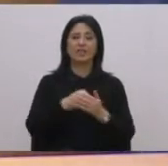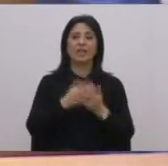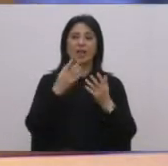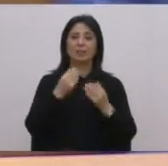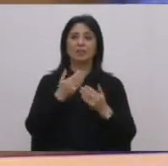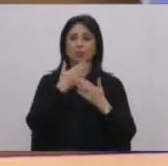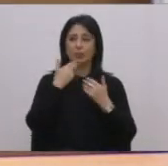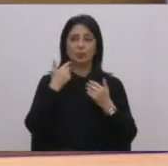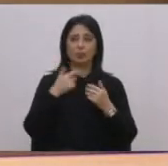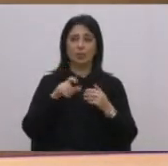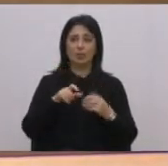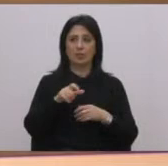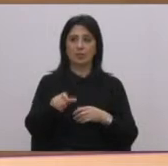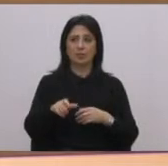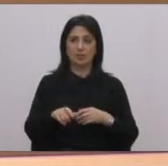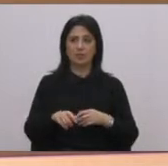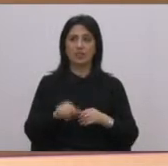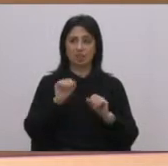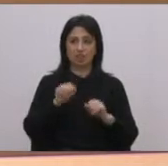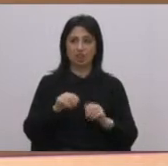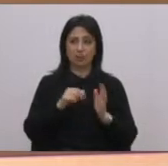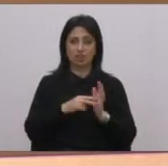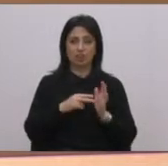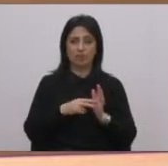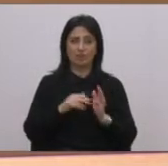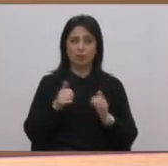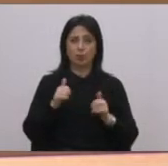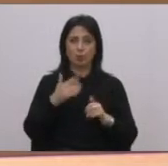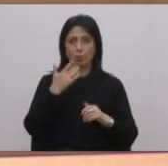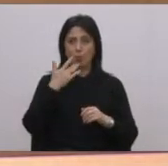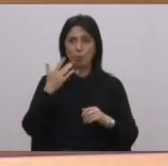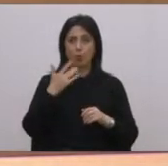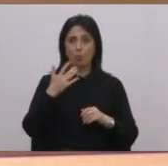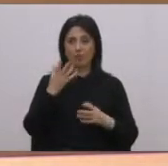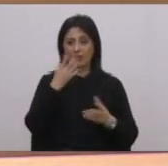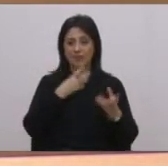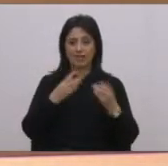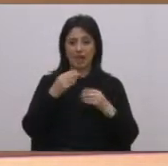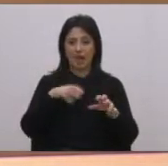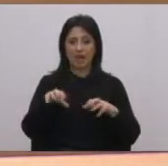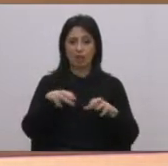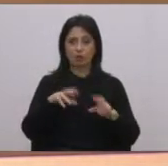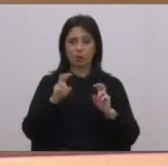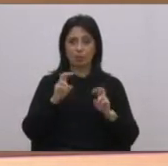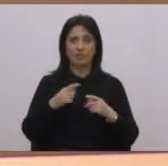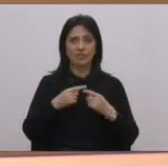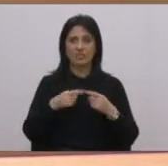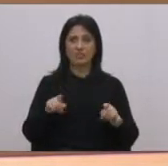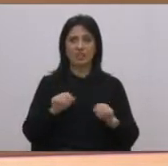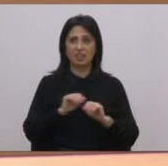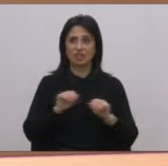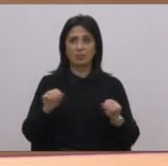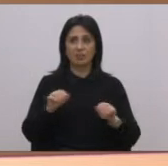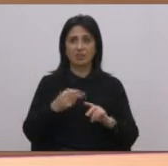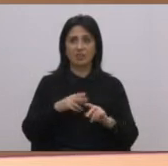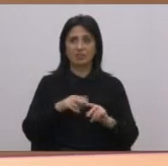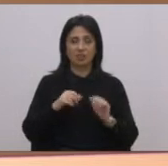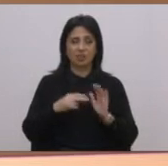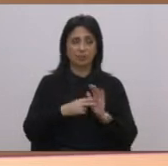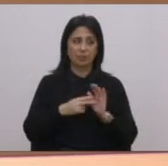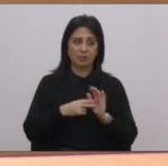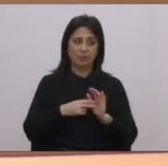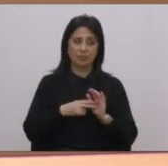se zgza. Ce gizlet și apasotez, rogurți, politicul taglitobat. Imitorul, suhanet arșe izlebaș, ce